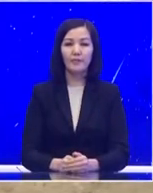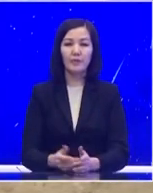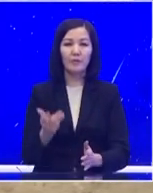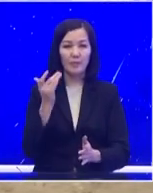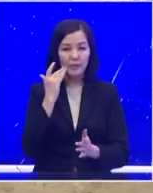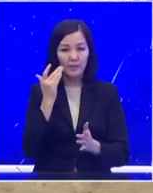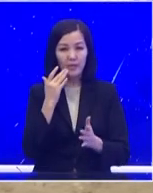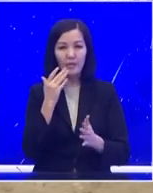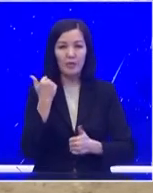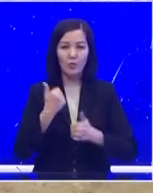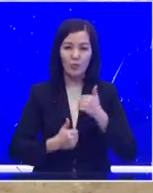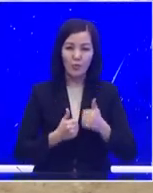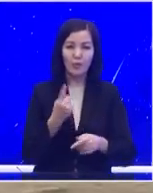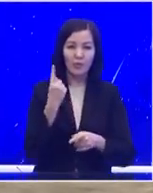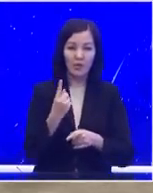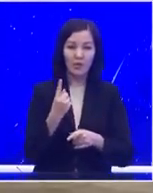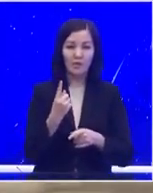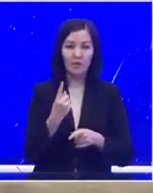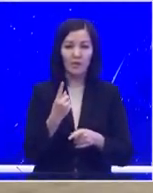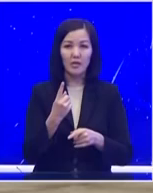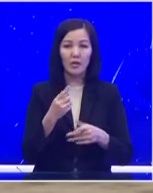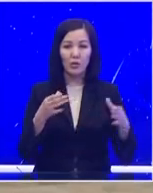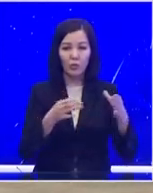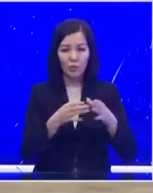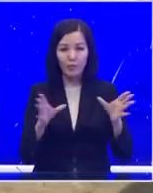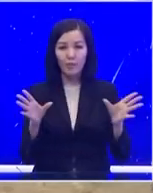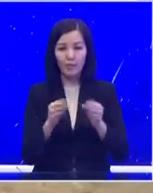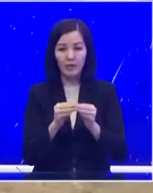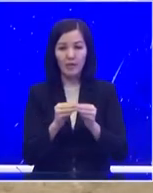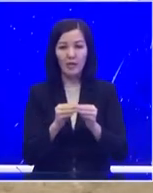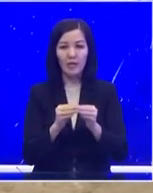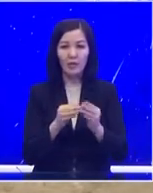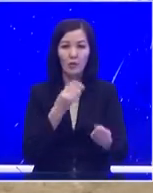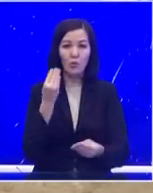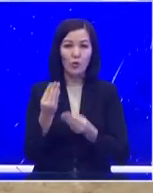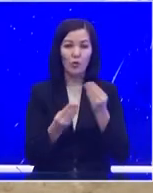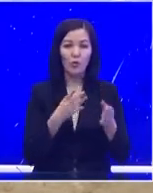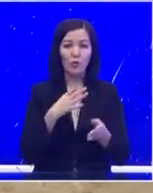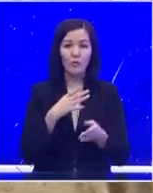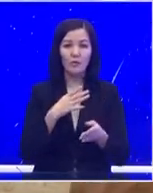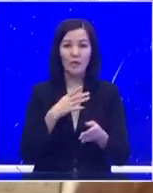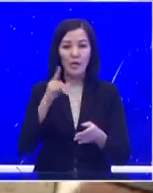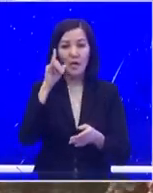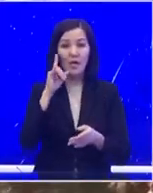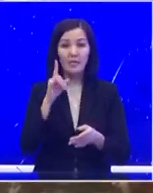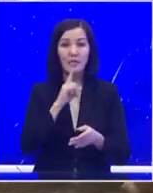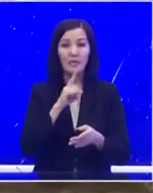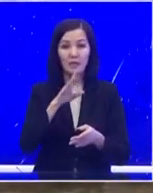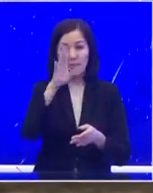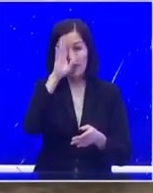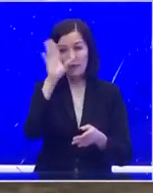жаппай көкпар, команда көкпар. Хобби ғой енді көкпар деген. Көкпар десе қазақтың балалары жерге отыра алмайды